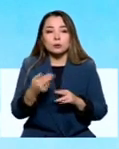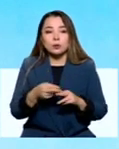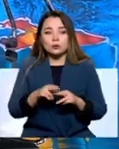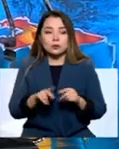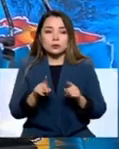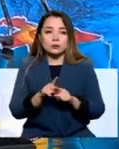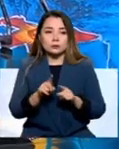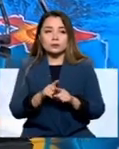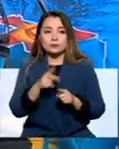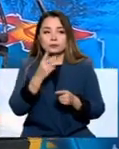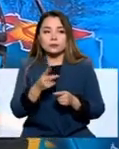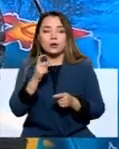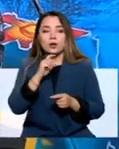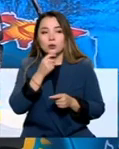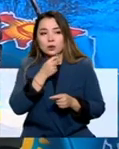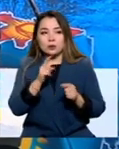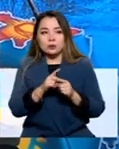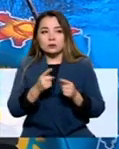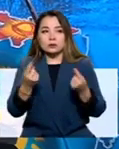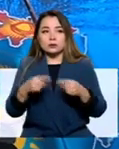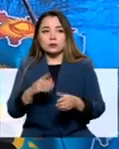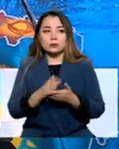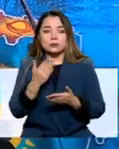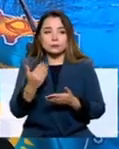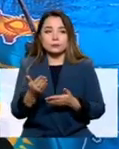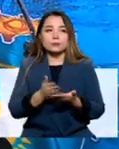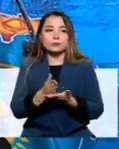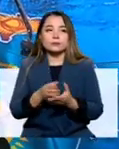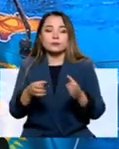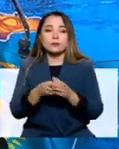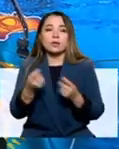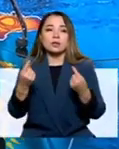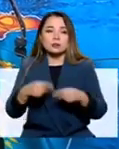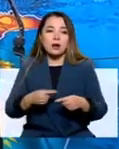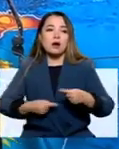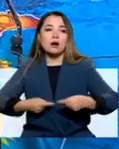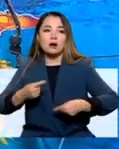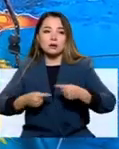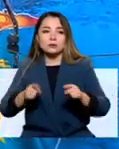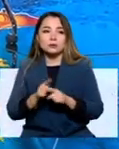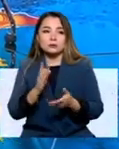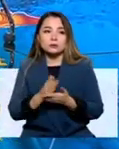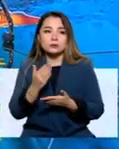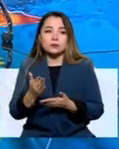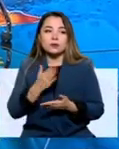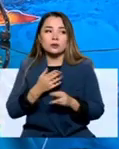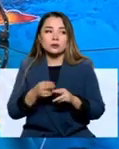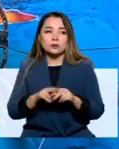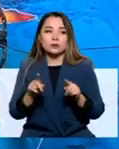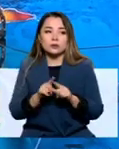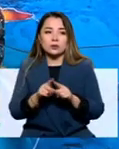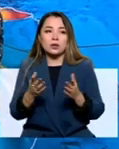азыр дүйнөнү көрүп атасыз, экономикалык кризис, саясий кризис, конфликттер болуп атат. Ошол учурда биз түрк